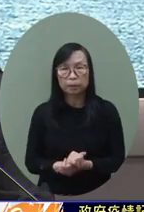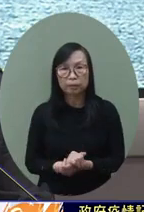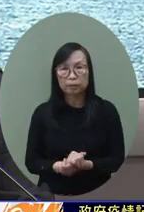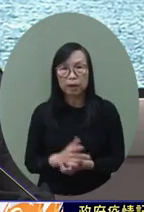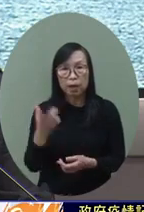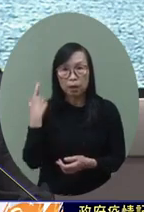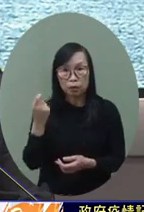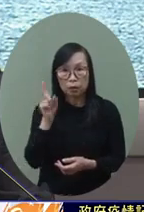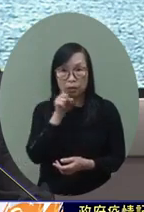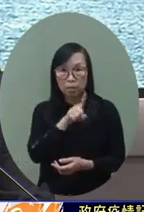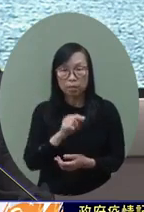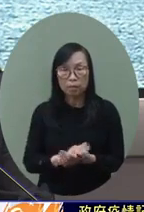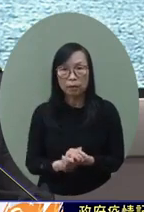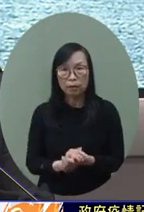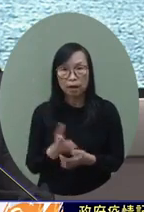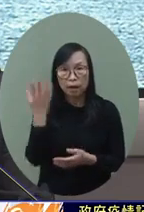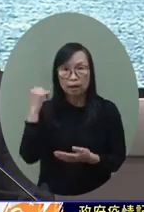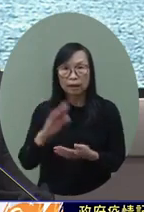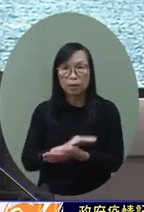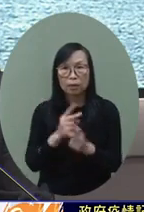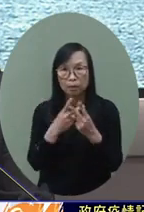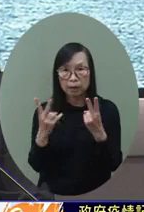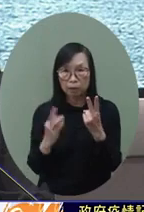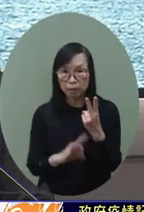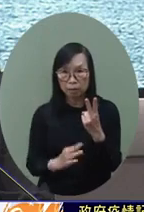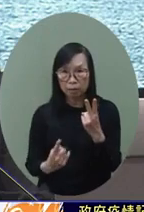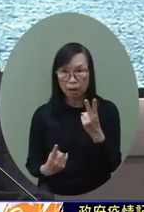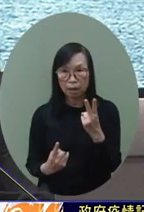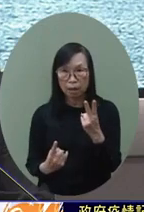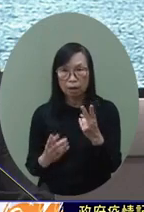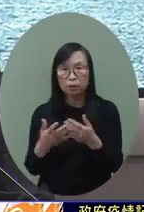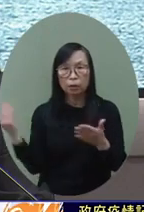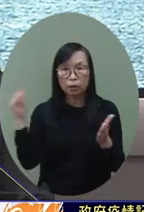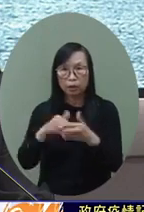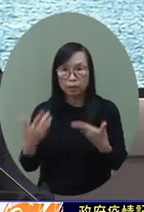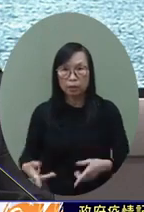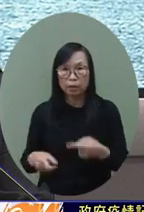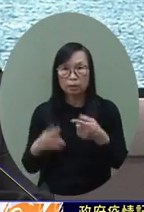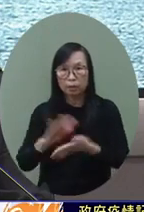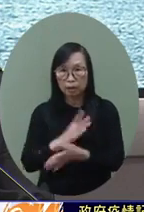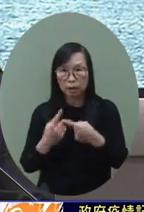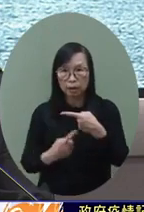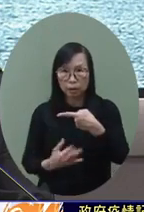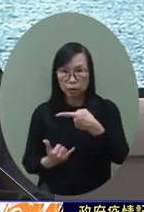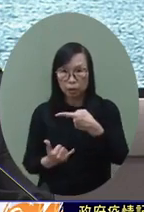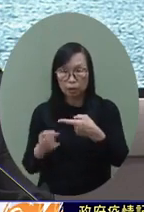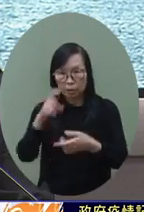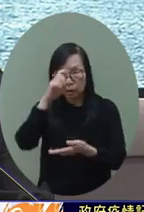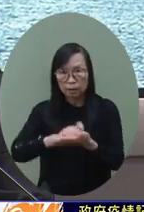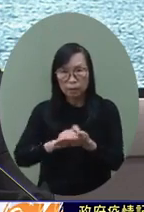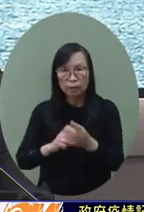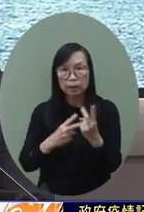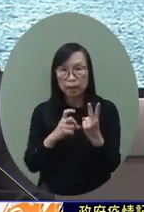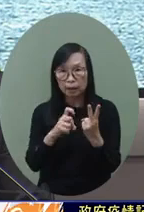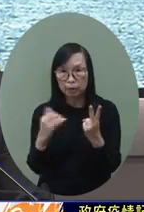在最近這個星期，即是去年的12月31日去到今年1月6日期間，就錄得